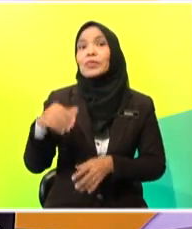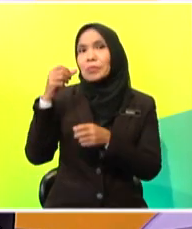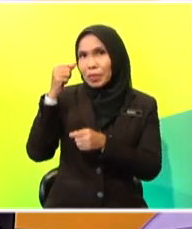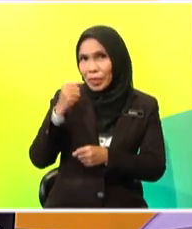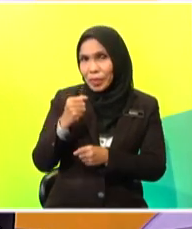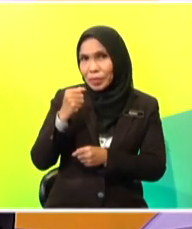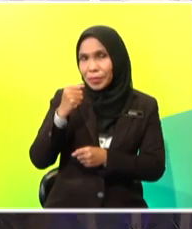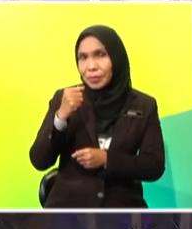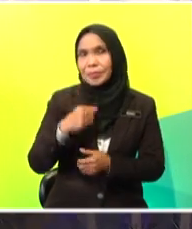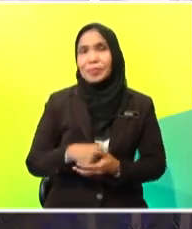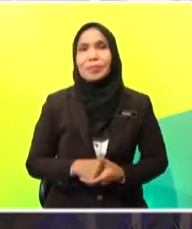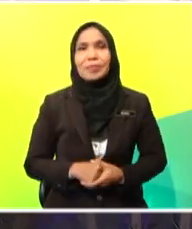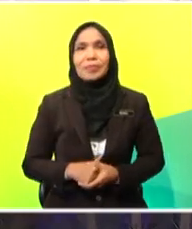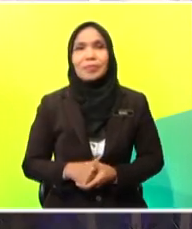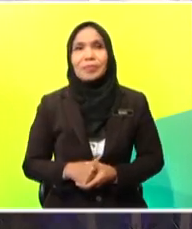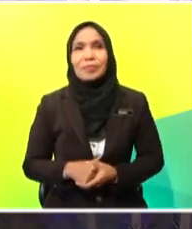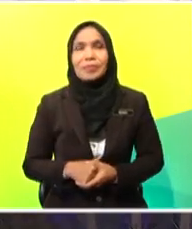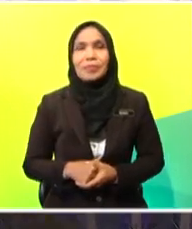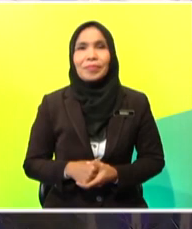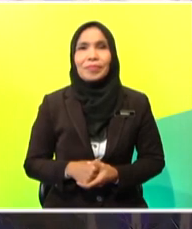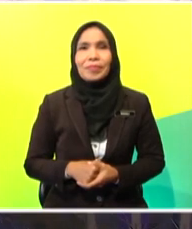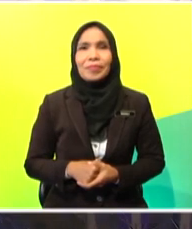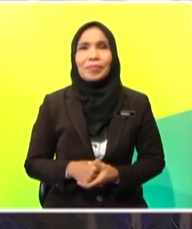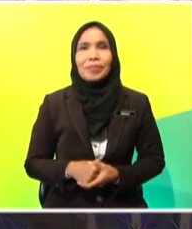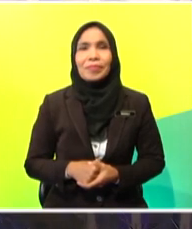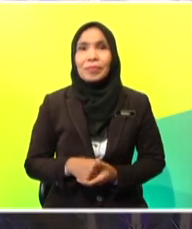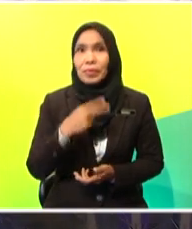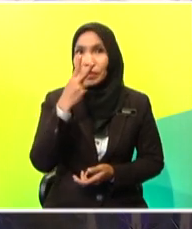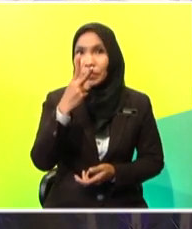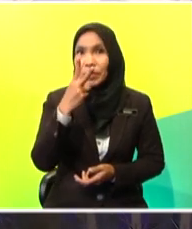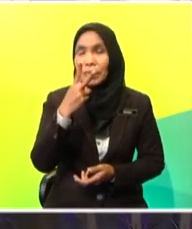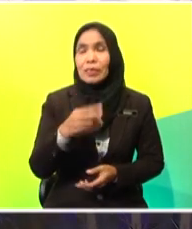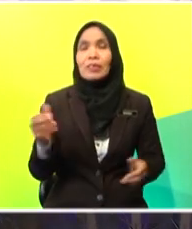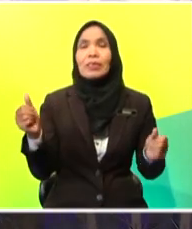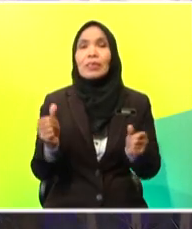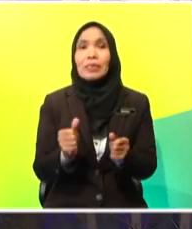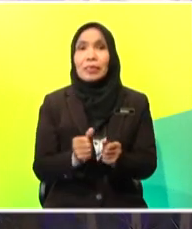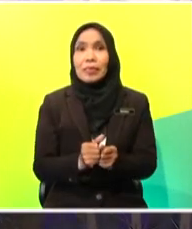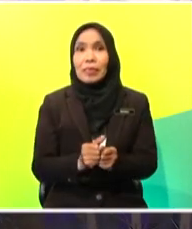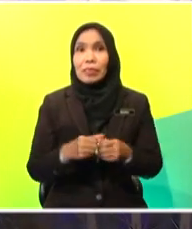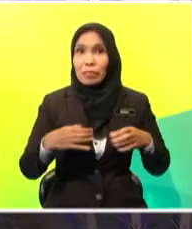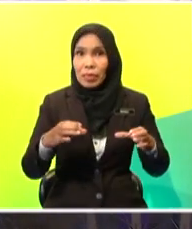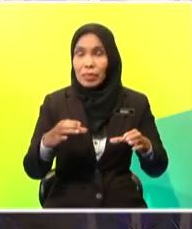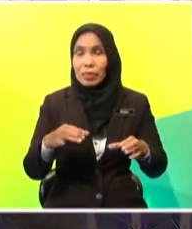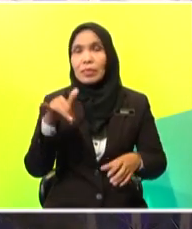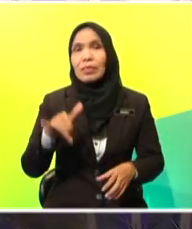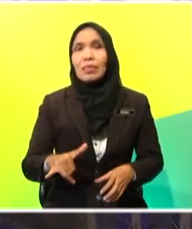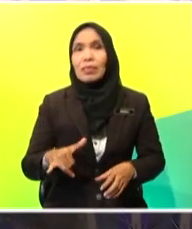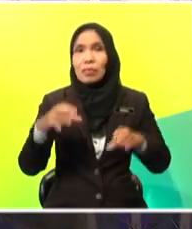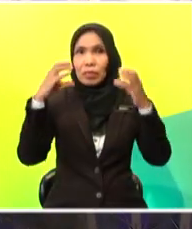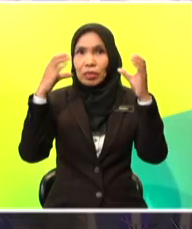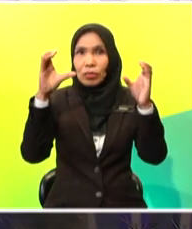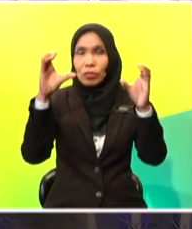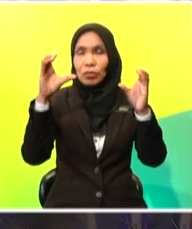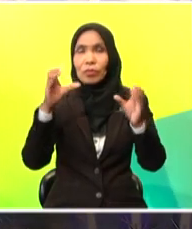payung wa nampaknya ji-hoo dengan teknik ini Bu kenal kali ini mudah untuk kita faham